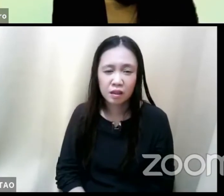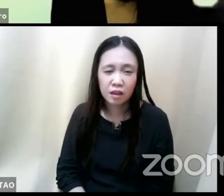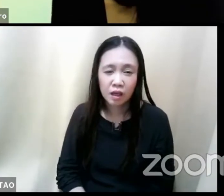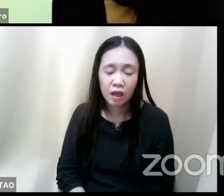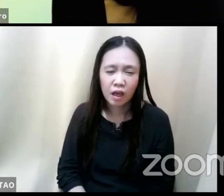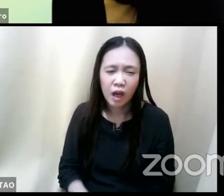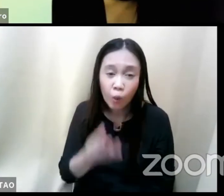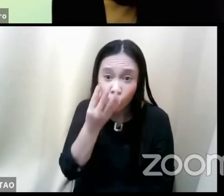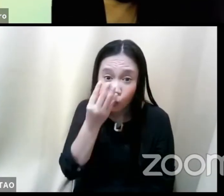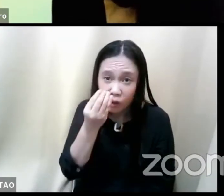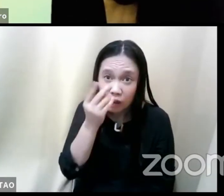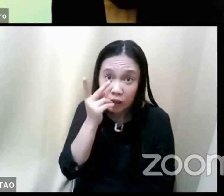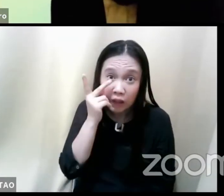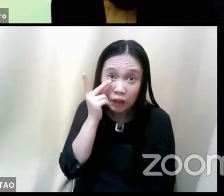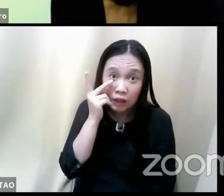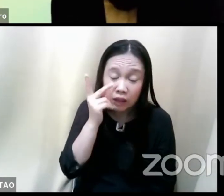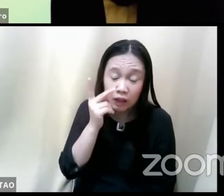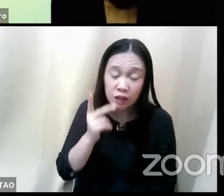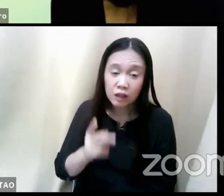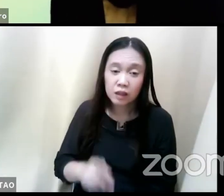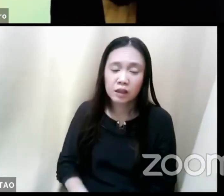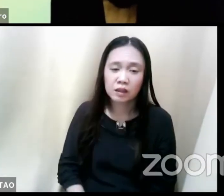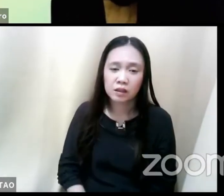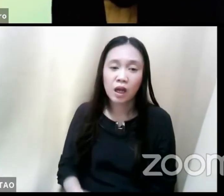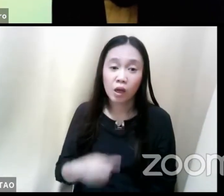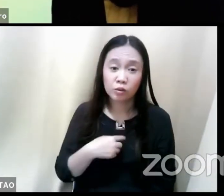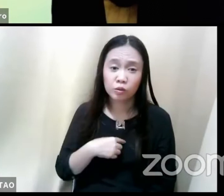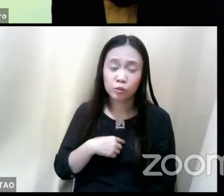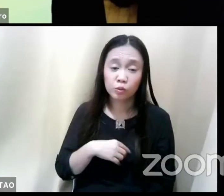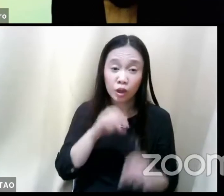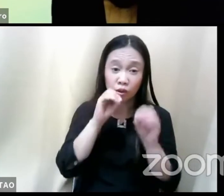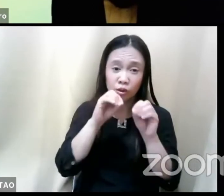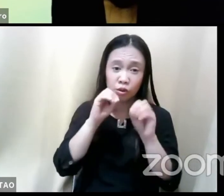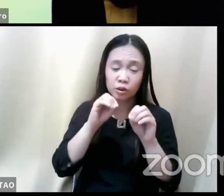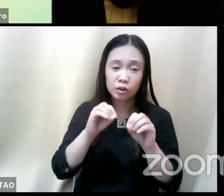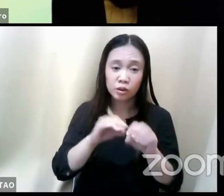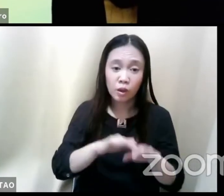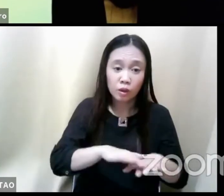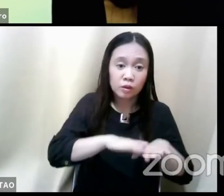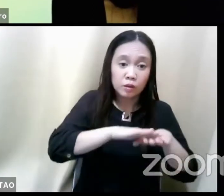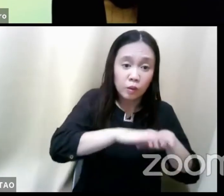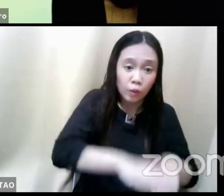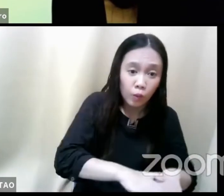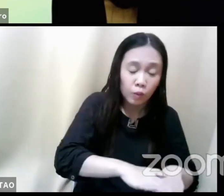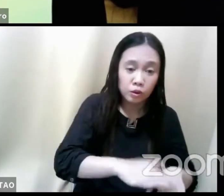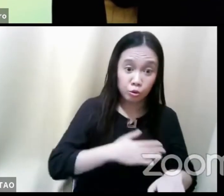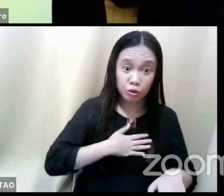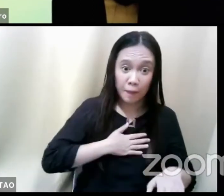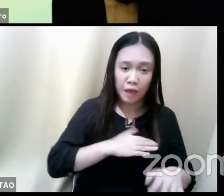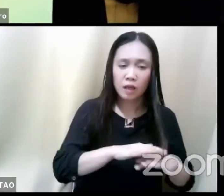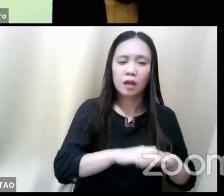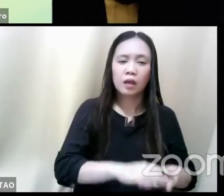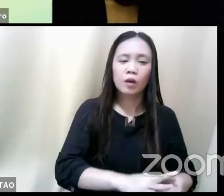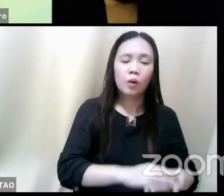Oo. Yun. Nagtuturo ako noon ng CPR. So hindi pala niya mas nakikita in